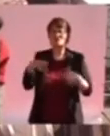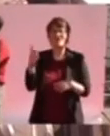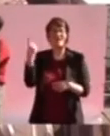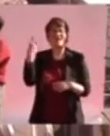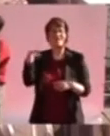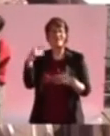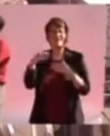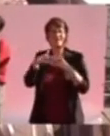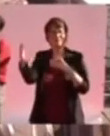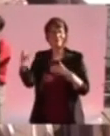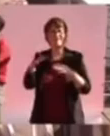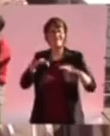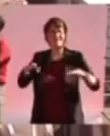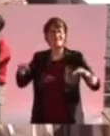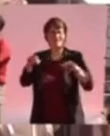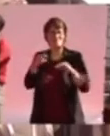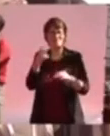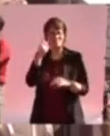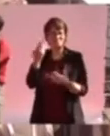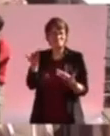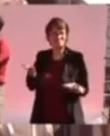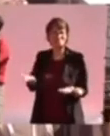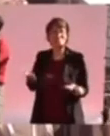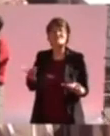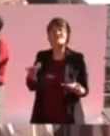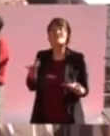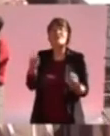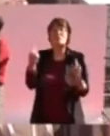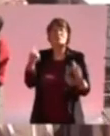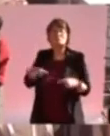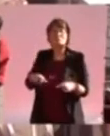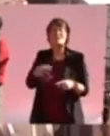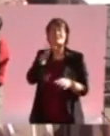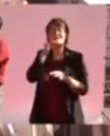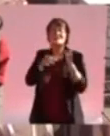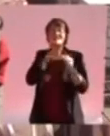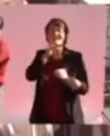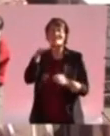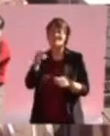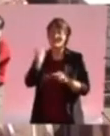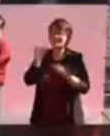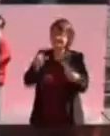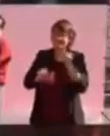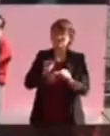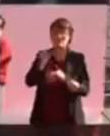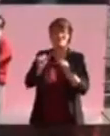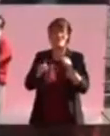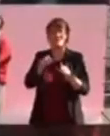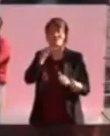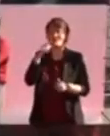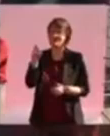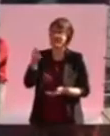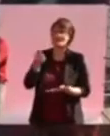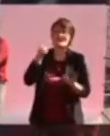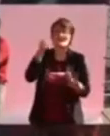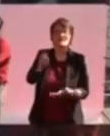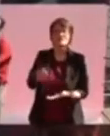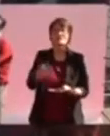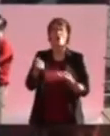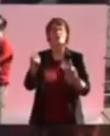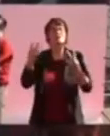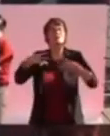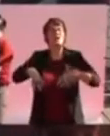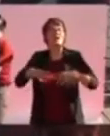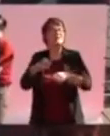implica un cambiamento risorse personale formazione nuove organizzazioni del lavoro nuove